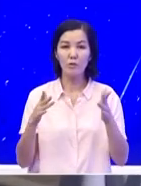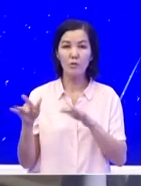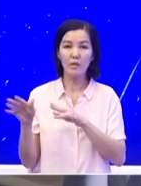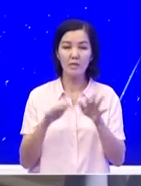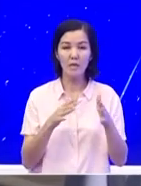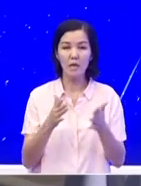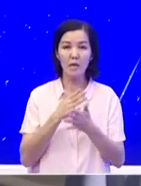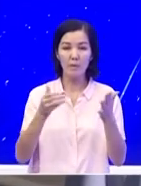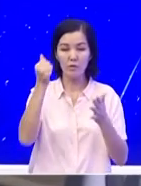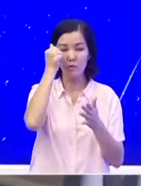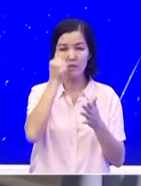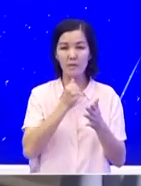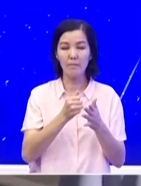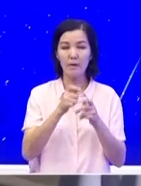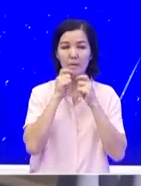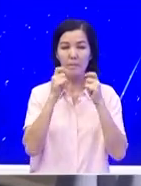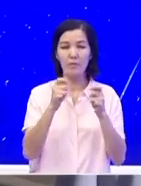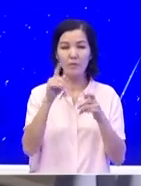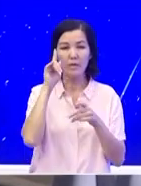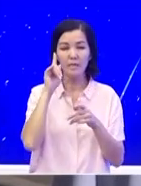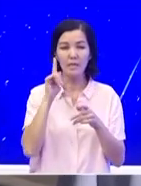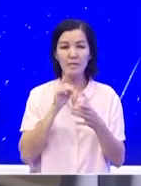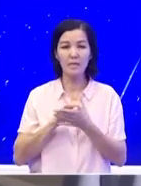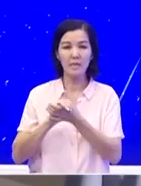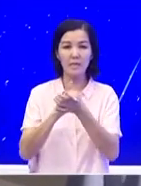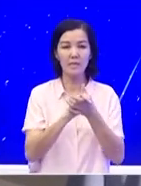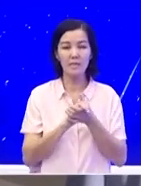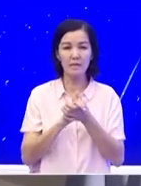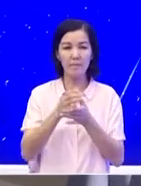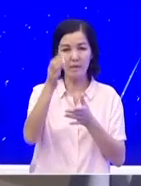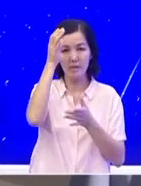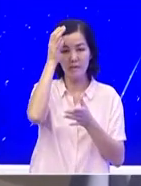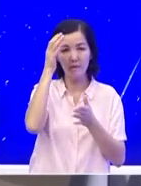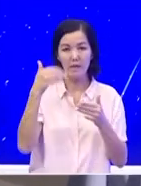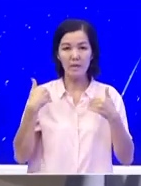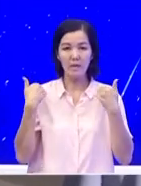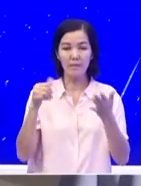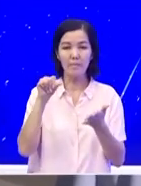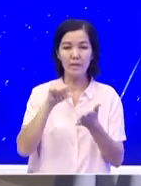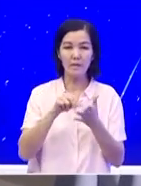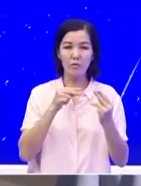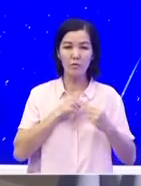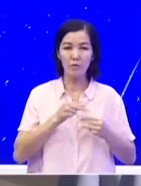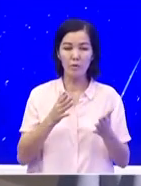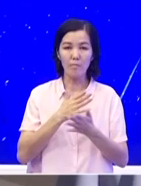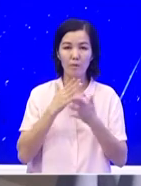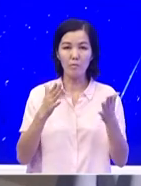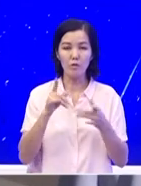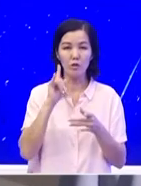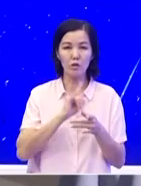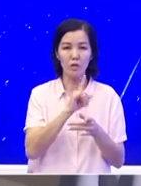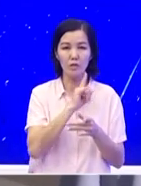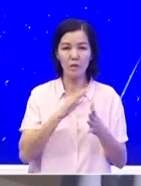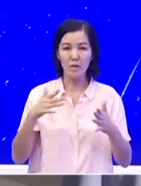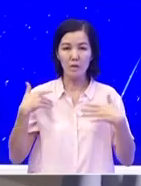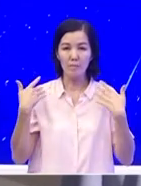Хочу поблагодарить за бесценный подарок Казахстанскую ассоциацию непрерывного образования и ее представительниц. Ведь там трудятся, по большей части, женщины. И